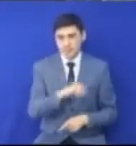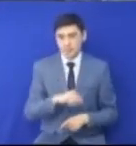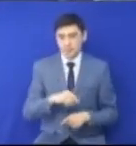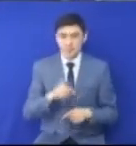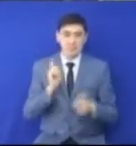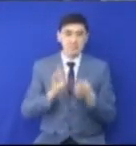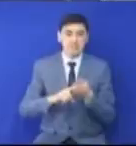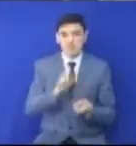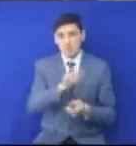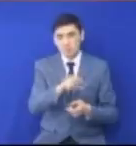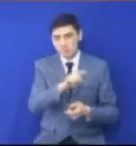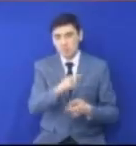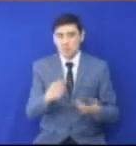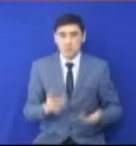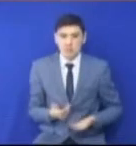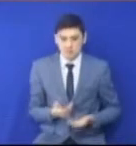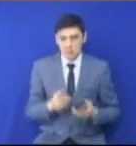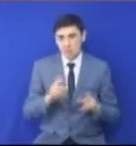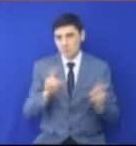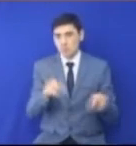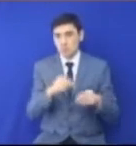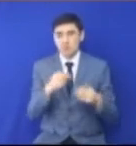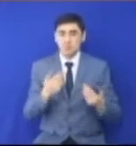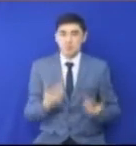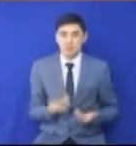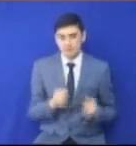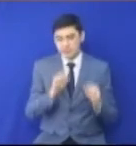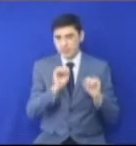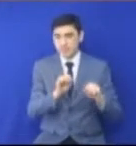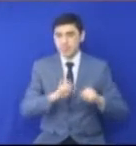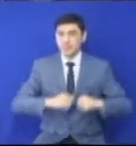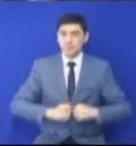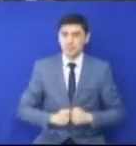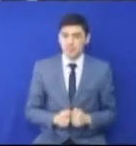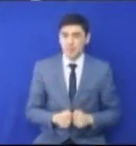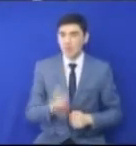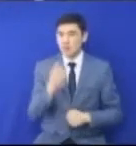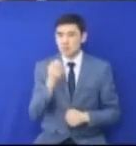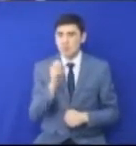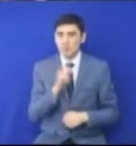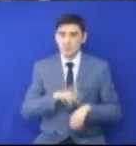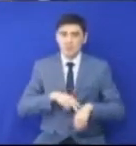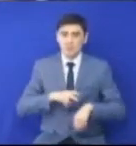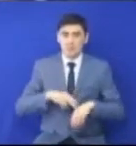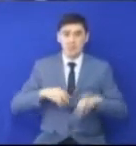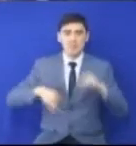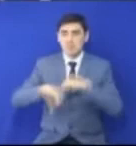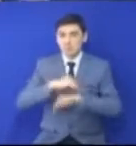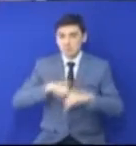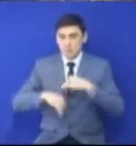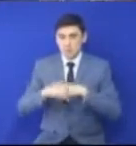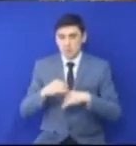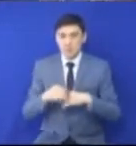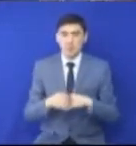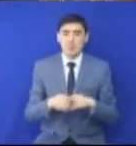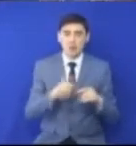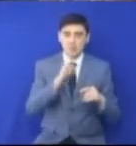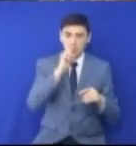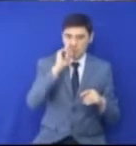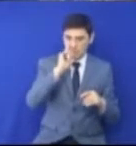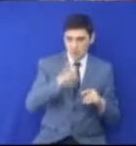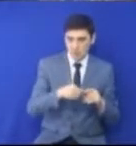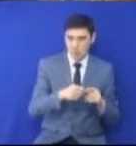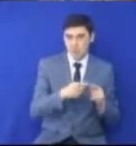ету үшін маңызды. Полиция қызметкерлері пәтер ұрлығына қатысты мәселеге алаңдаулы. Жыл басынан бері 59 пәтер